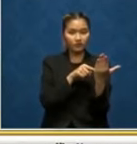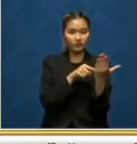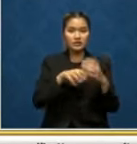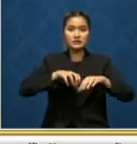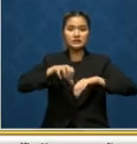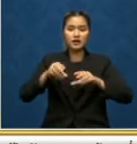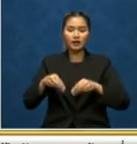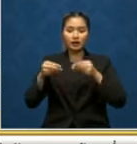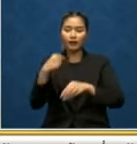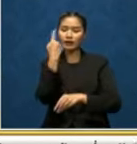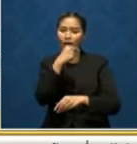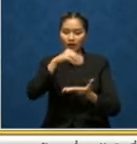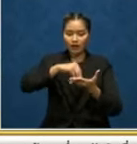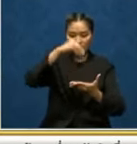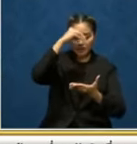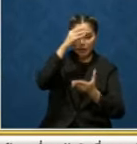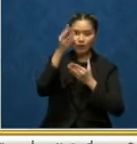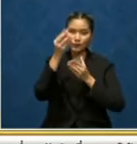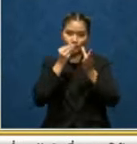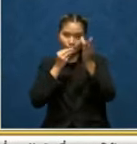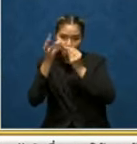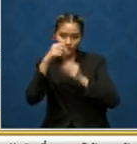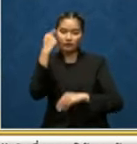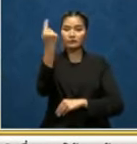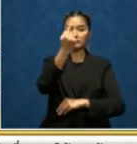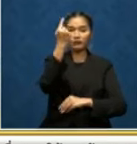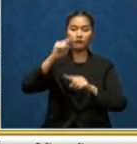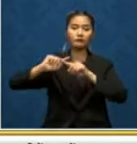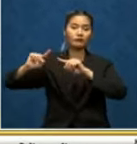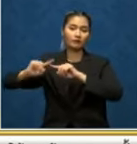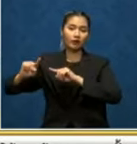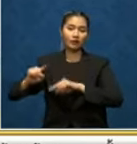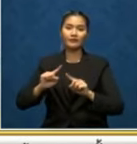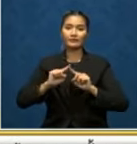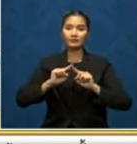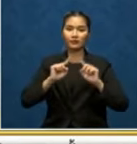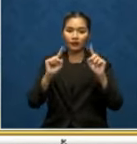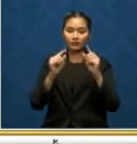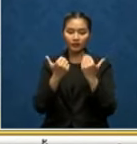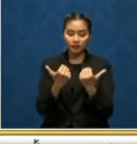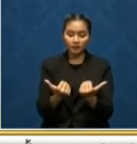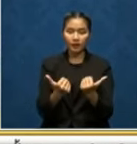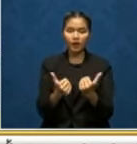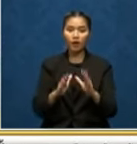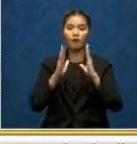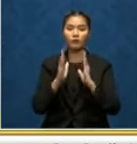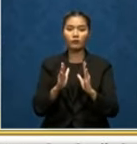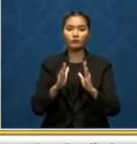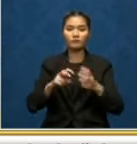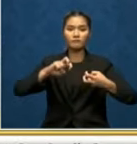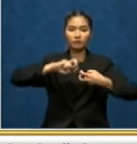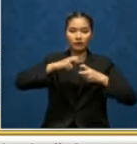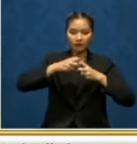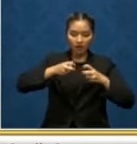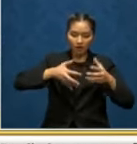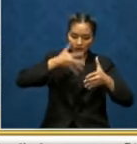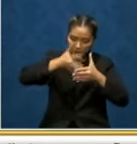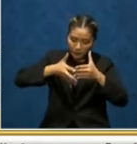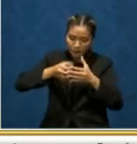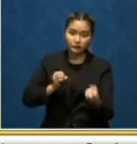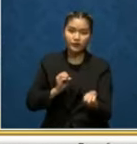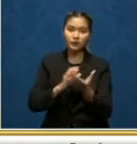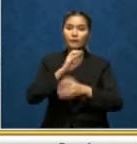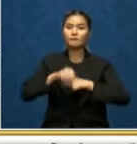ใช้ไปกับการศึกษาการเรียนรู้การท่องเที่ยวแต่ท่านเชื่อไหมคะว่าผู้ที่ได้รับผลกระทบตัวจริงค่ะใน